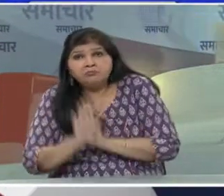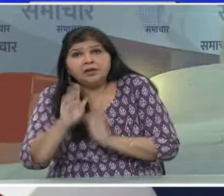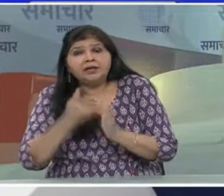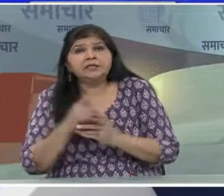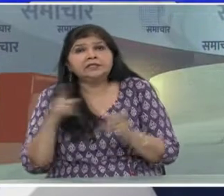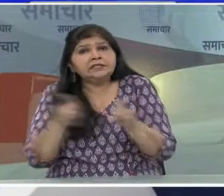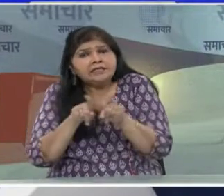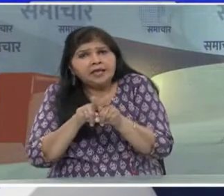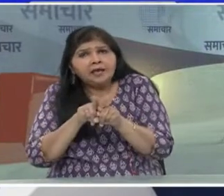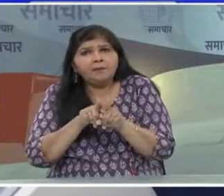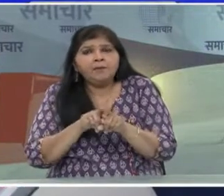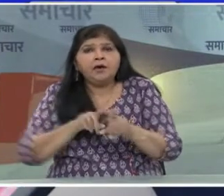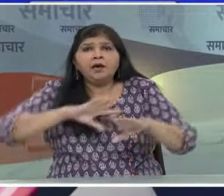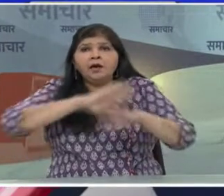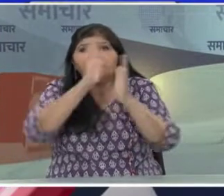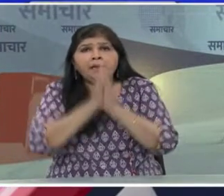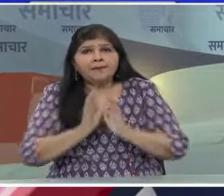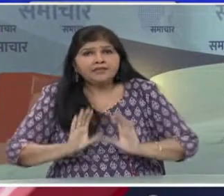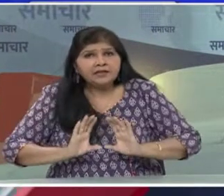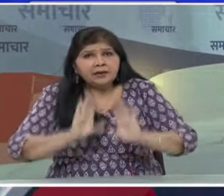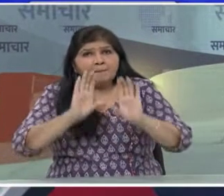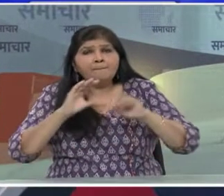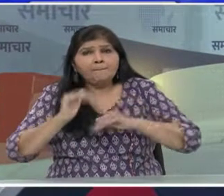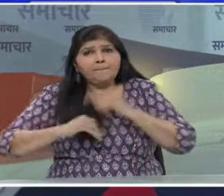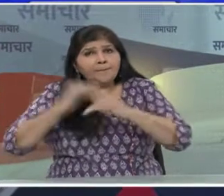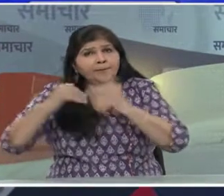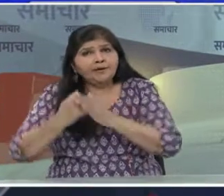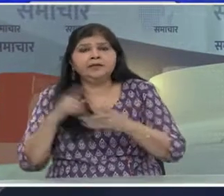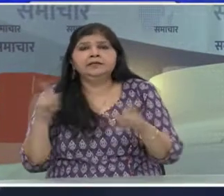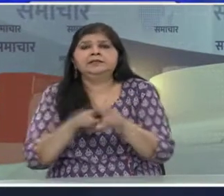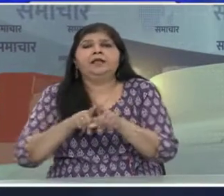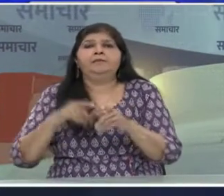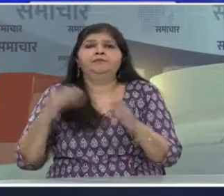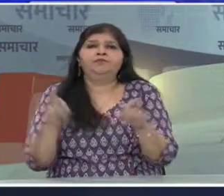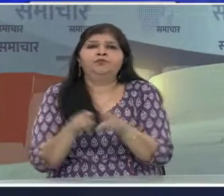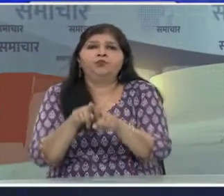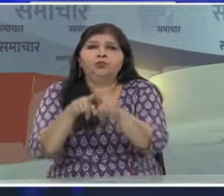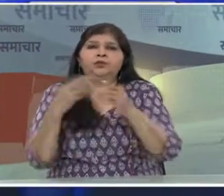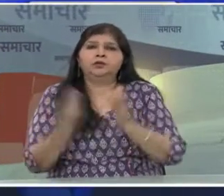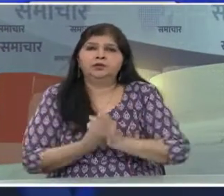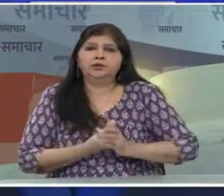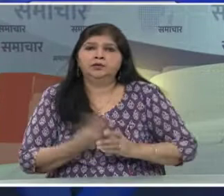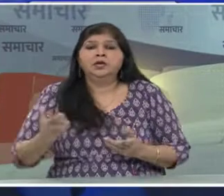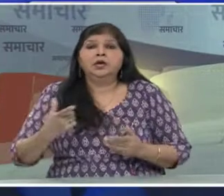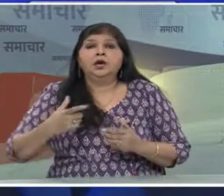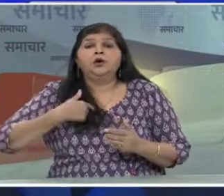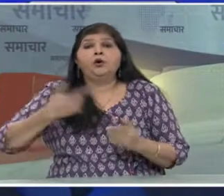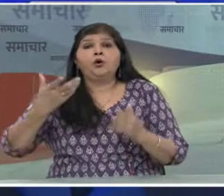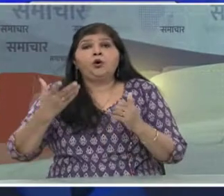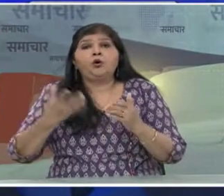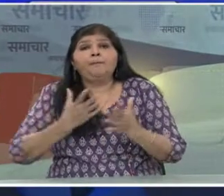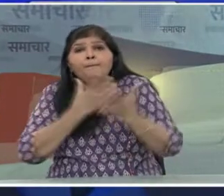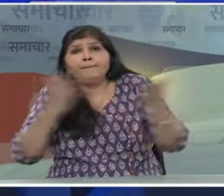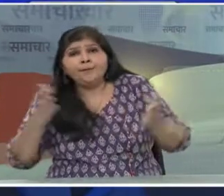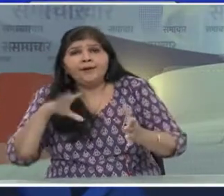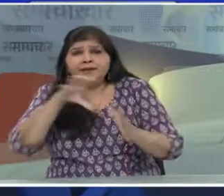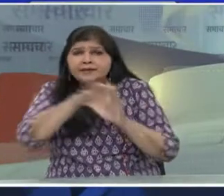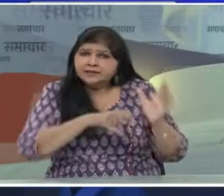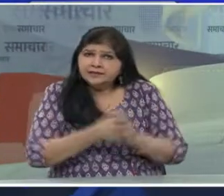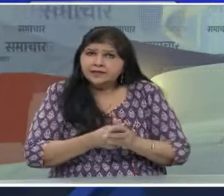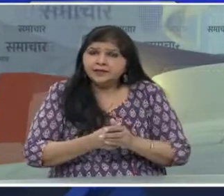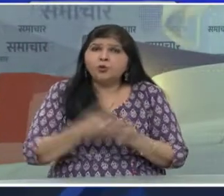कैपेसिटी बिल्डिंग का किया जा रहा है। और सबसे बड़ी बात यह है कि शहर और गांव के बीच में जो एक बड़ी खाई